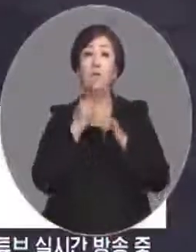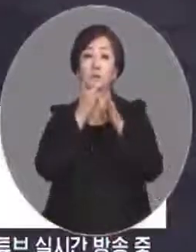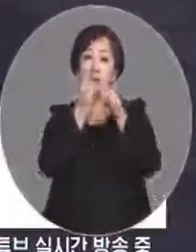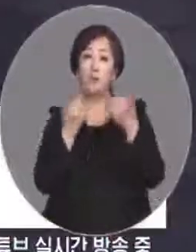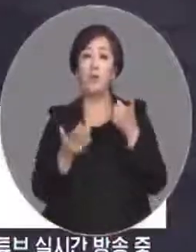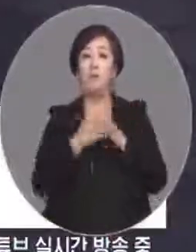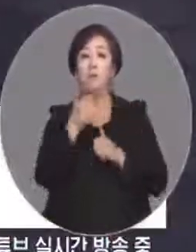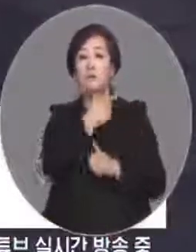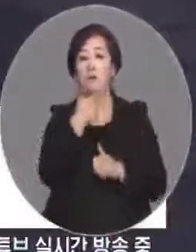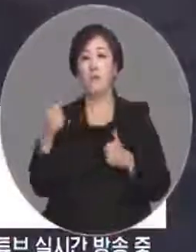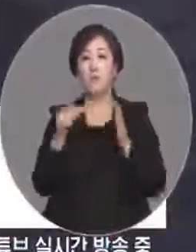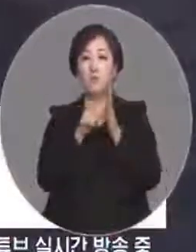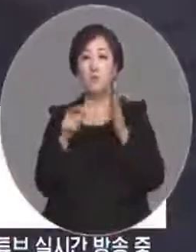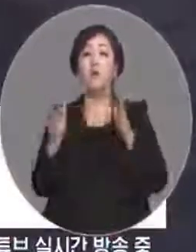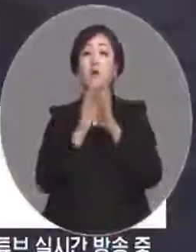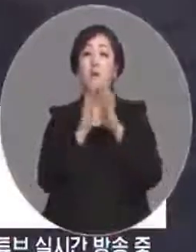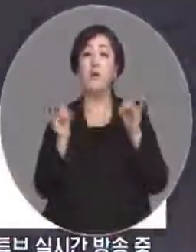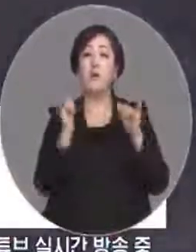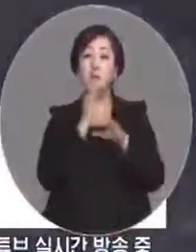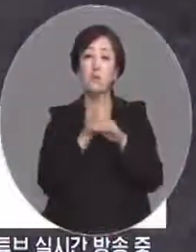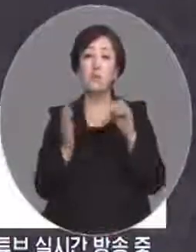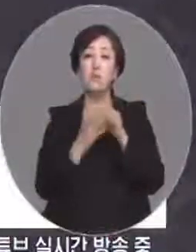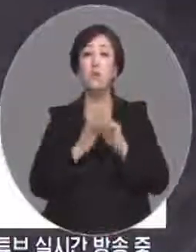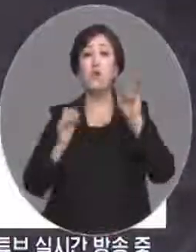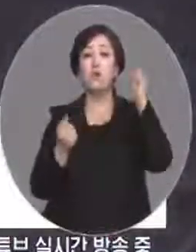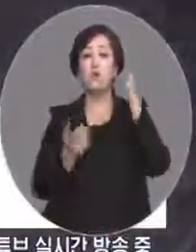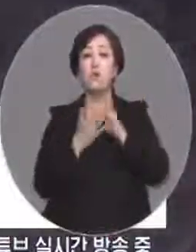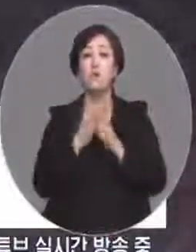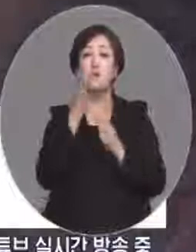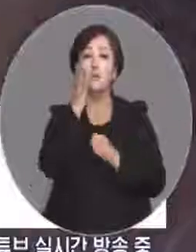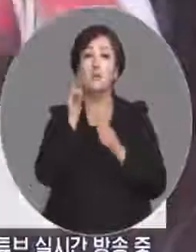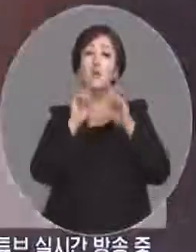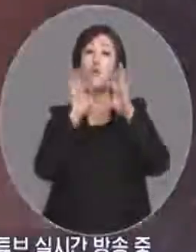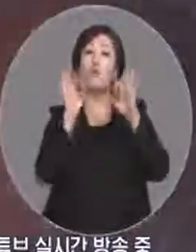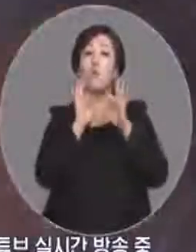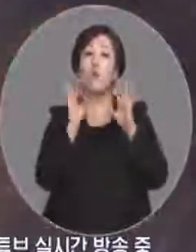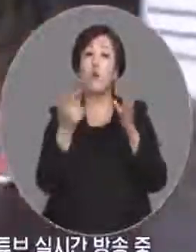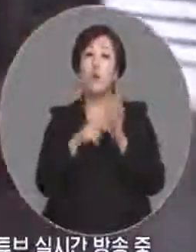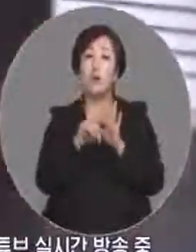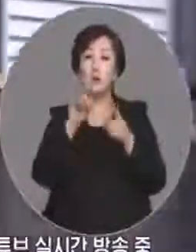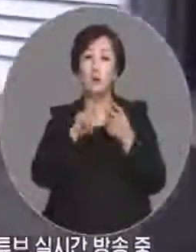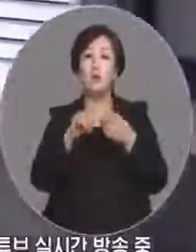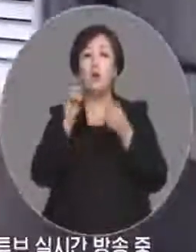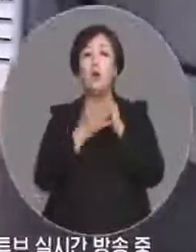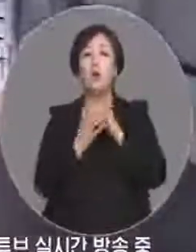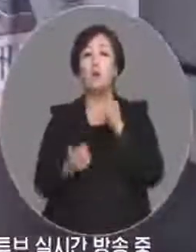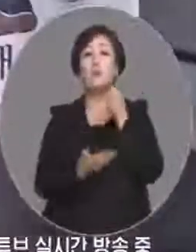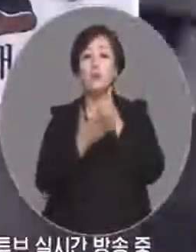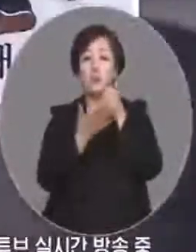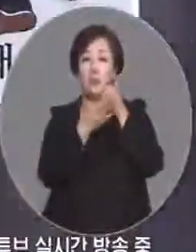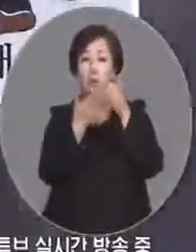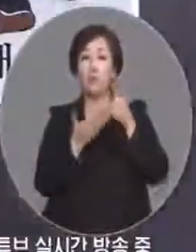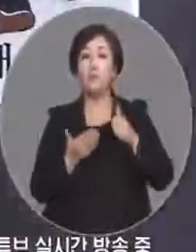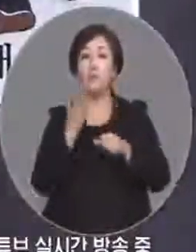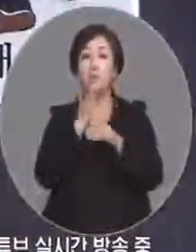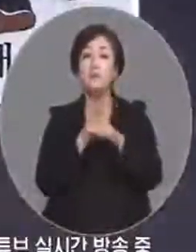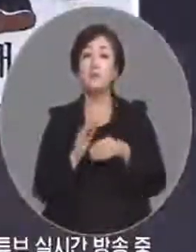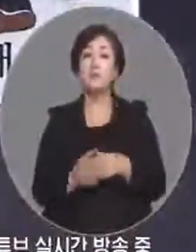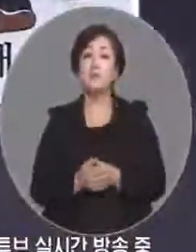실력파입니다. 춤을 통해 전 세계에 울산을 알리는 역할을 하다 보니 공식 홍보대사로도 위촉됐습니다.